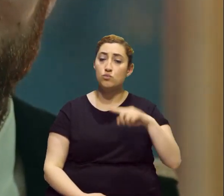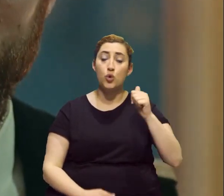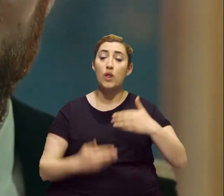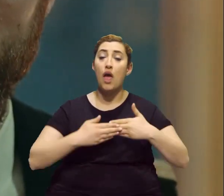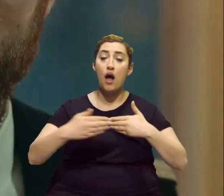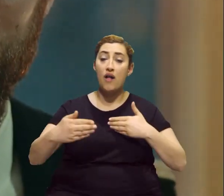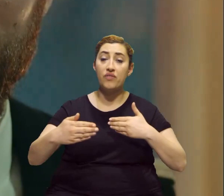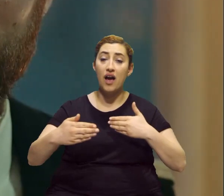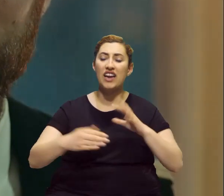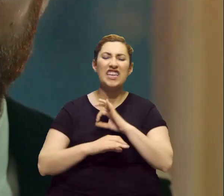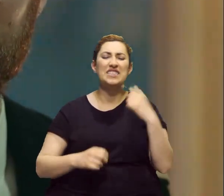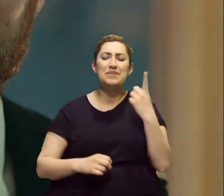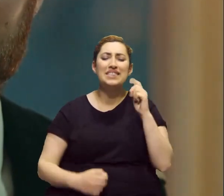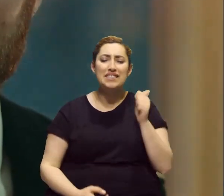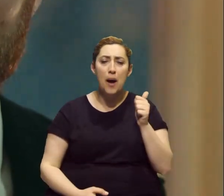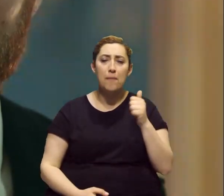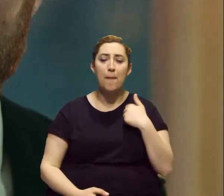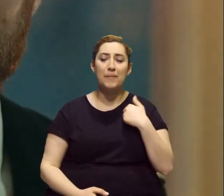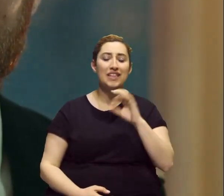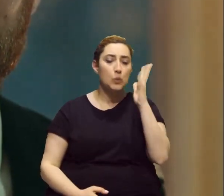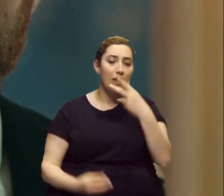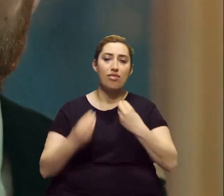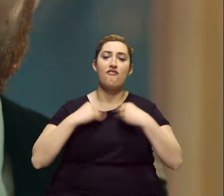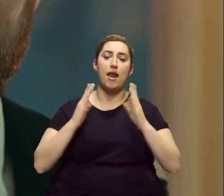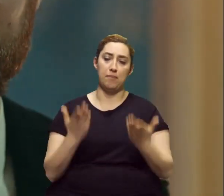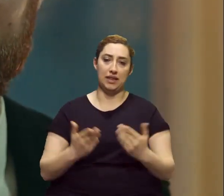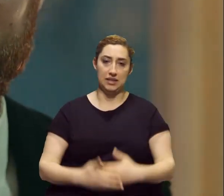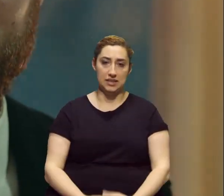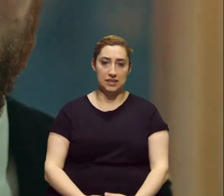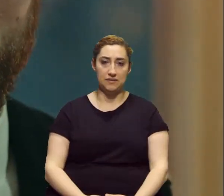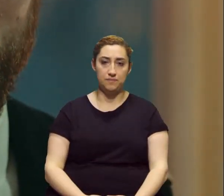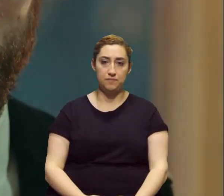Bugüne kadar hiçbir zaman yüzümü kara çıkarmadınız.